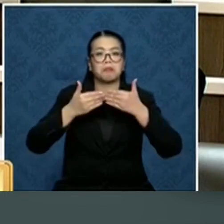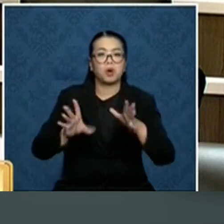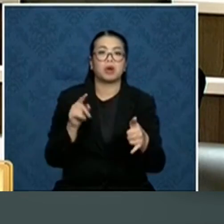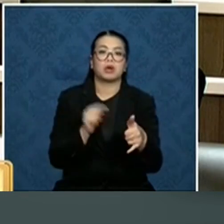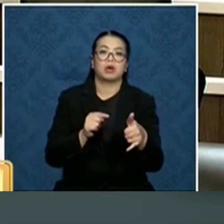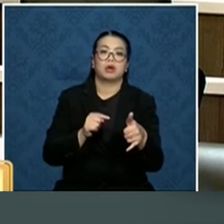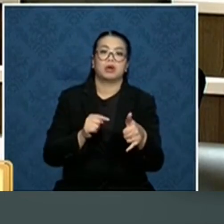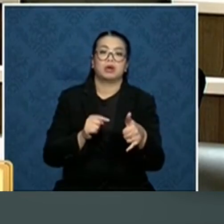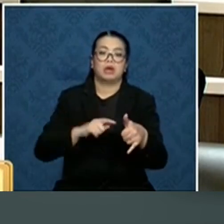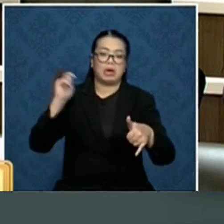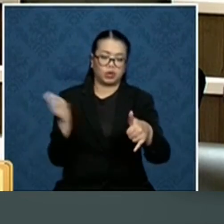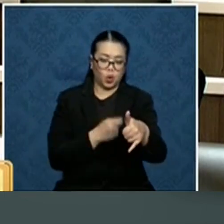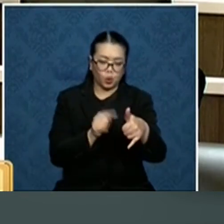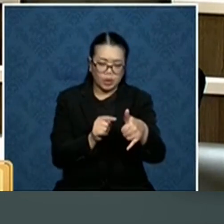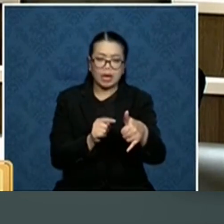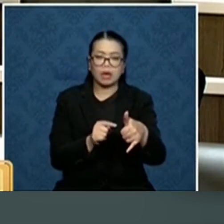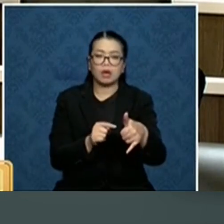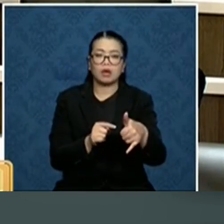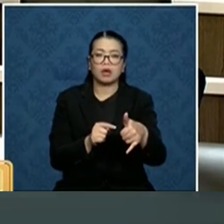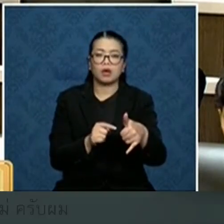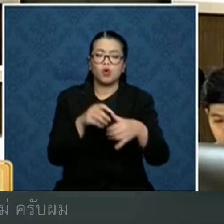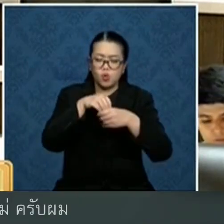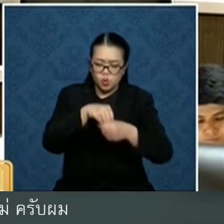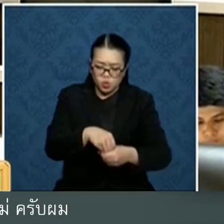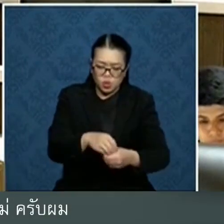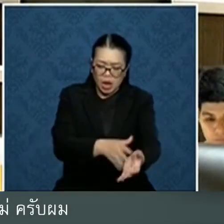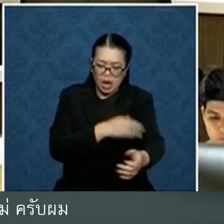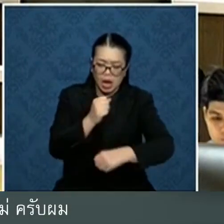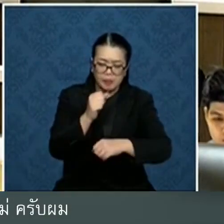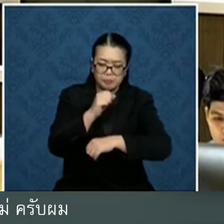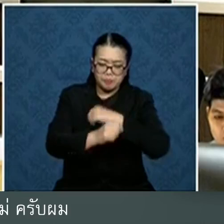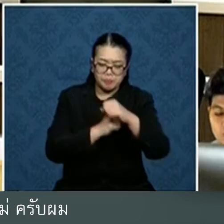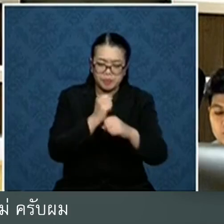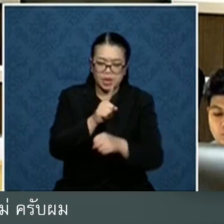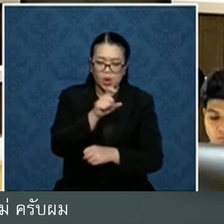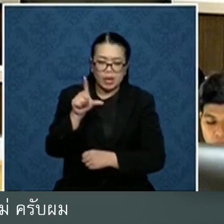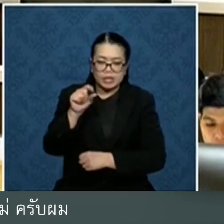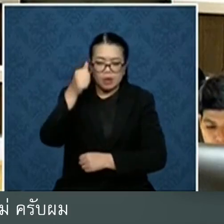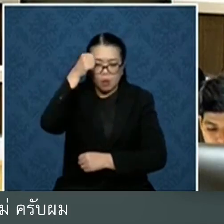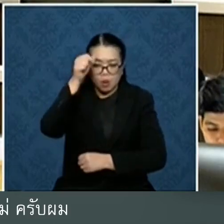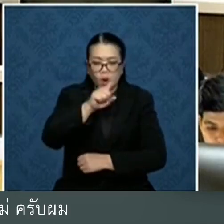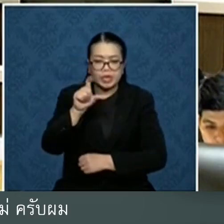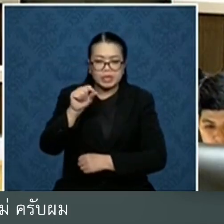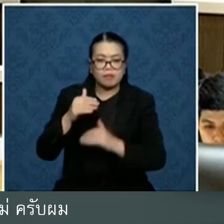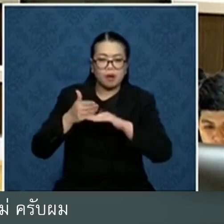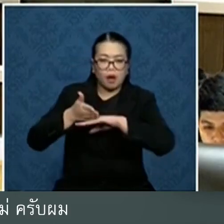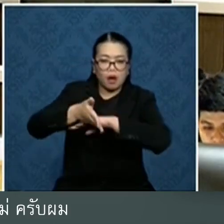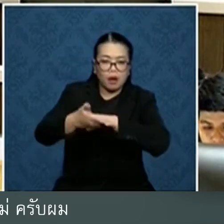ให้นักโทษบางคนเข้าคุกทิพย์มาแล้วกว่า 1220วันแต่ยังไม่เคยติดคุกจริงแม้แต่วัน